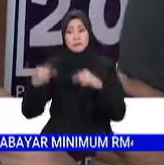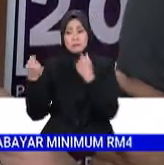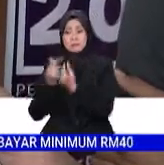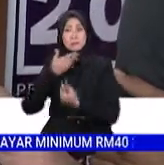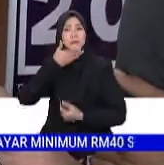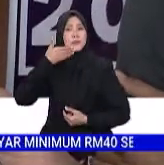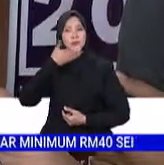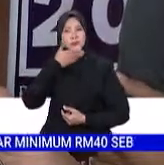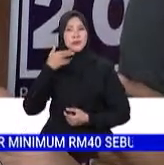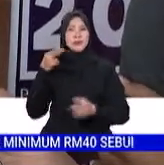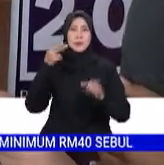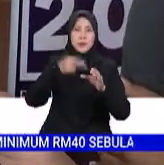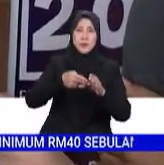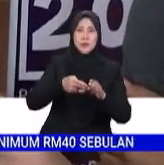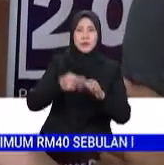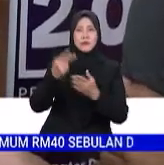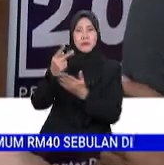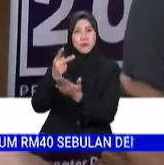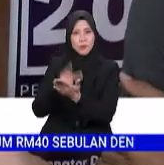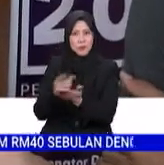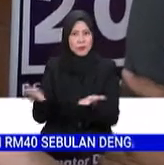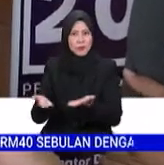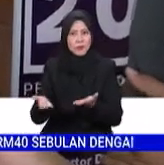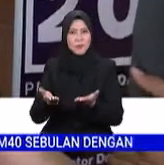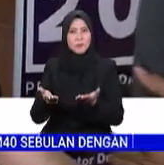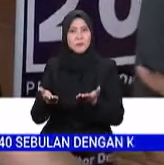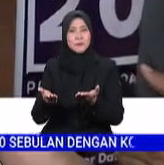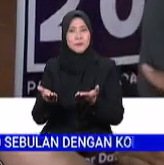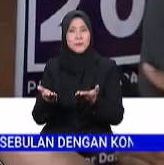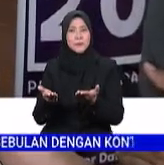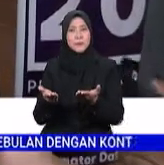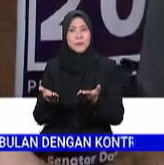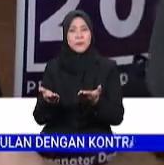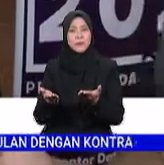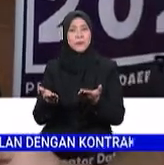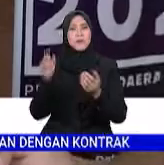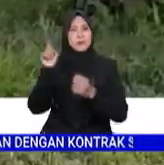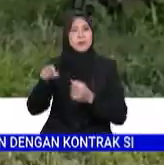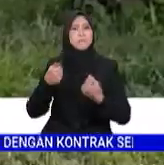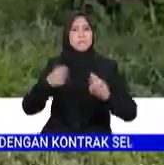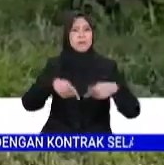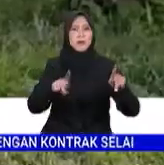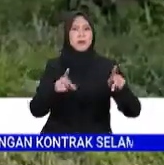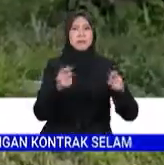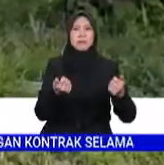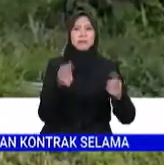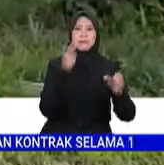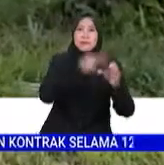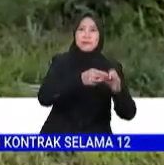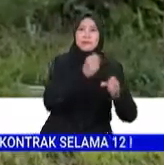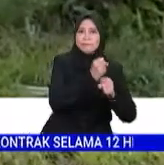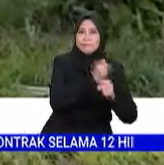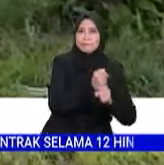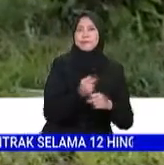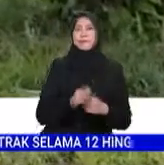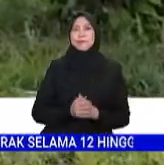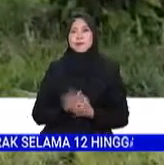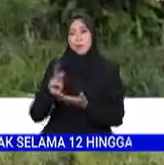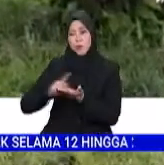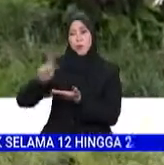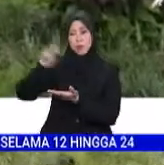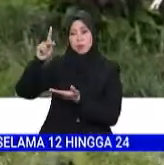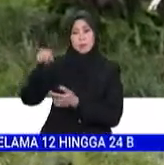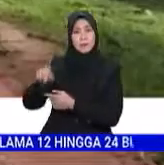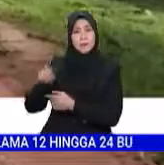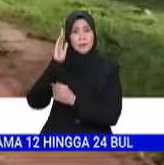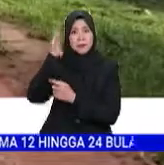di khusus ini kawasan Ketengah mengambil peluang ini. Mengulas lanjut, beliau berkata kolej berkenaan